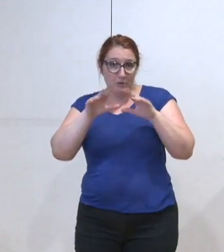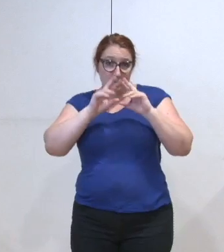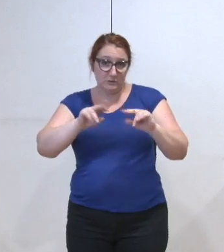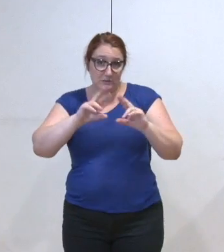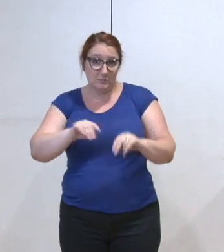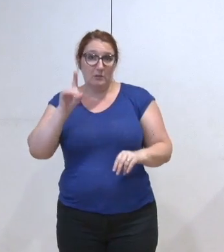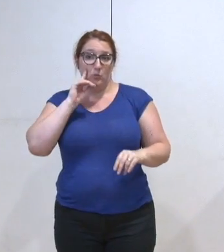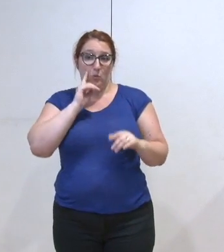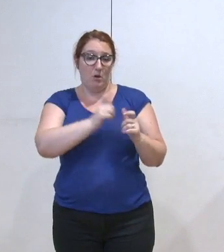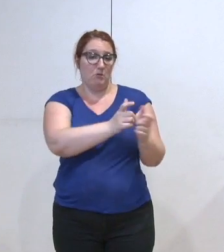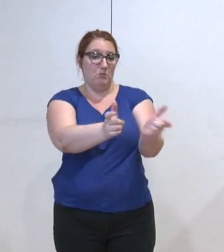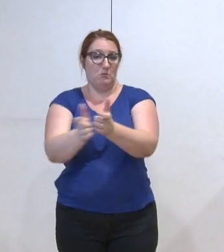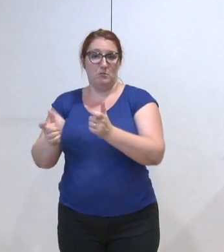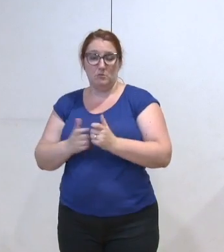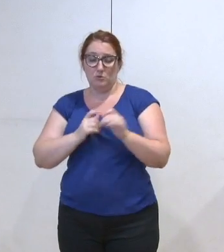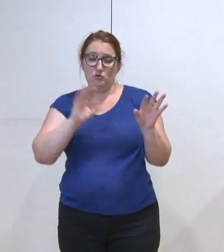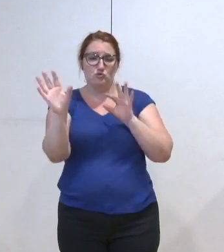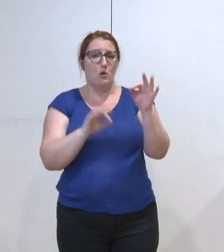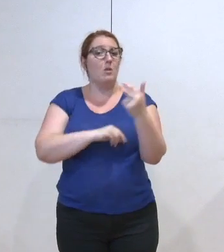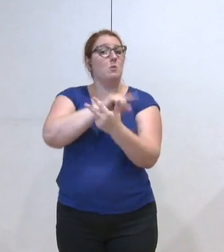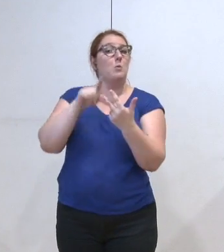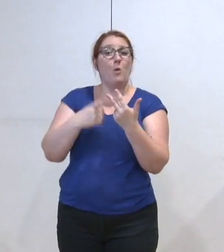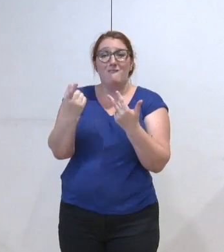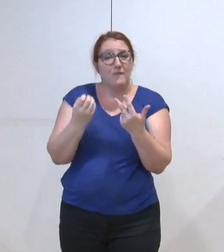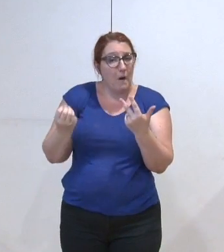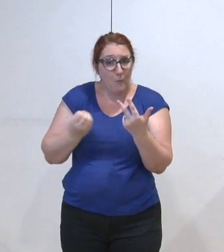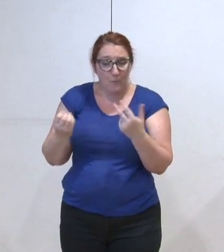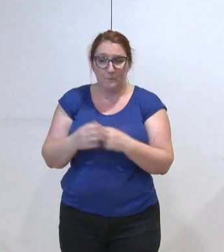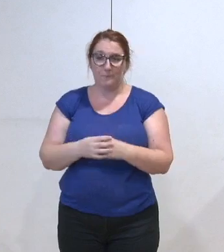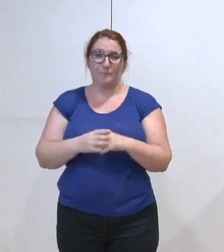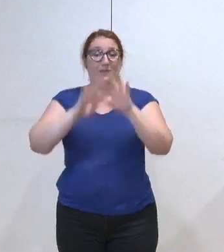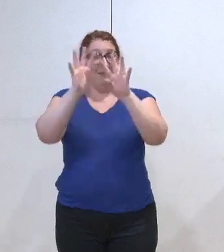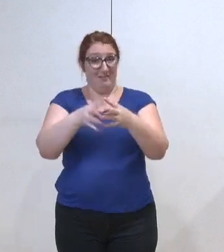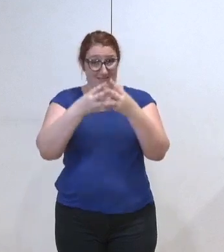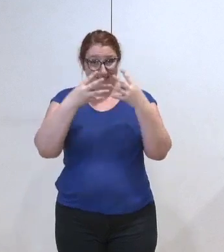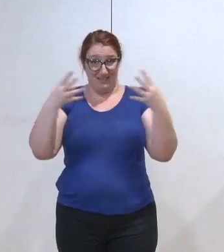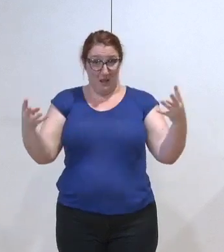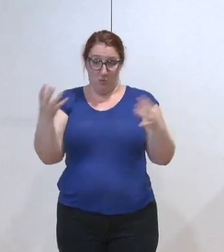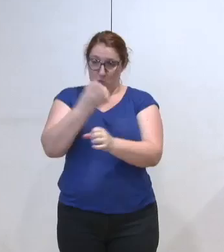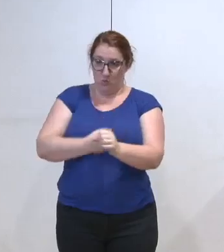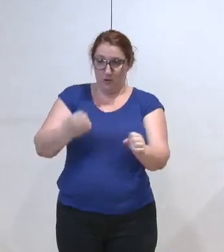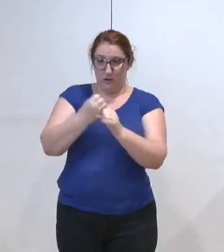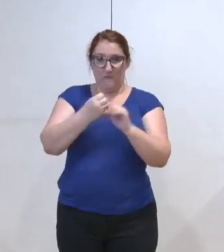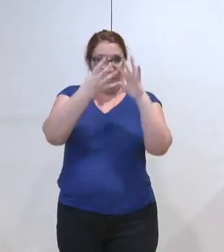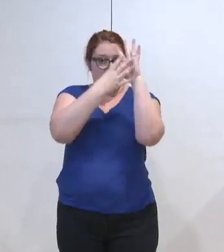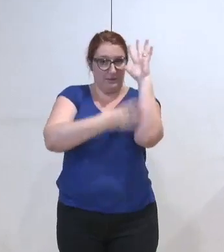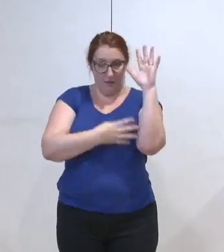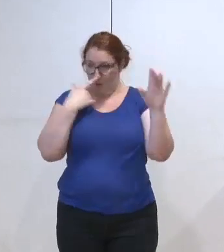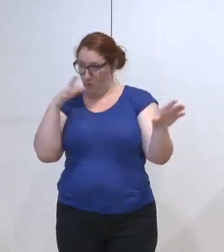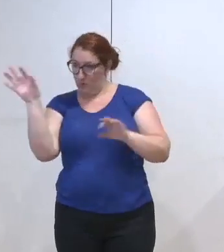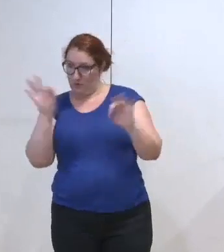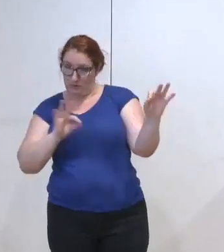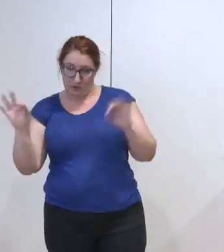trois groupes scolaires donc on a eu un établissement d'un tableau multicritères qui a permis de faire un premier tri des bâtiments scolaires en fonction